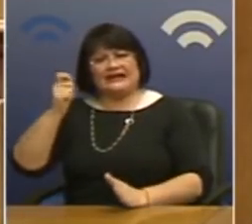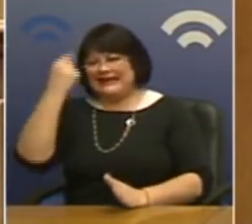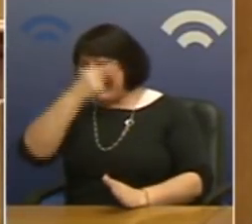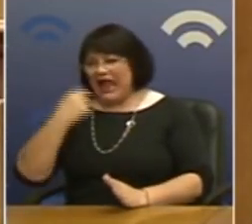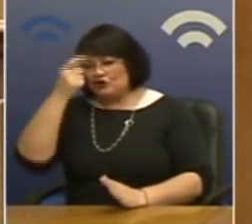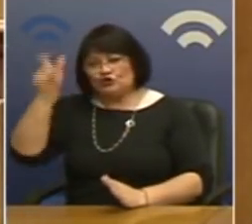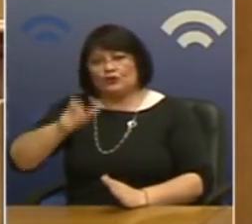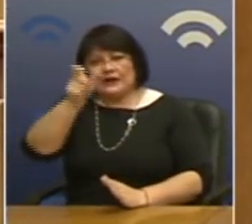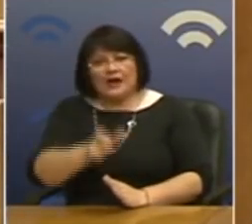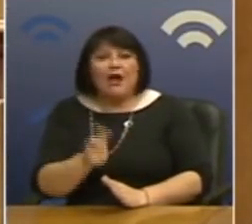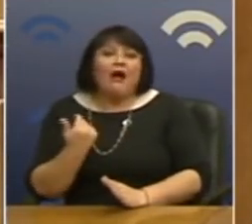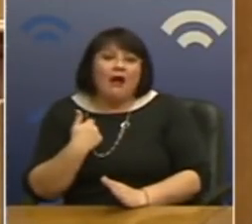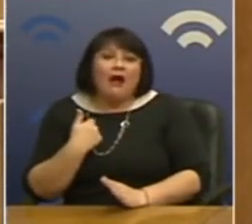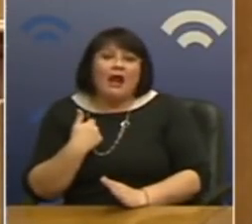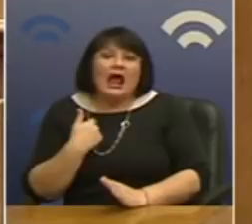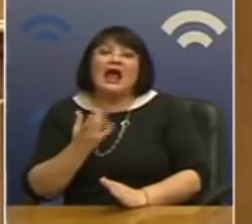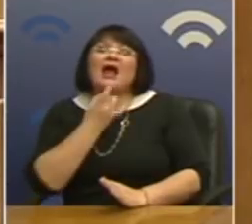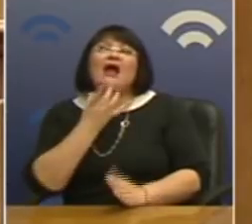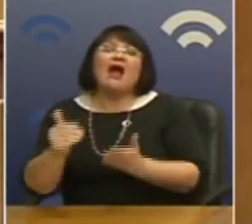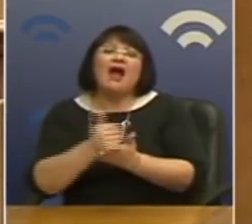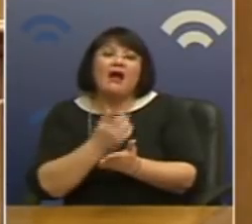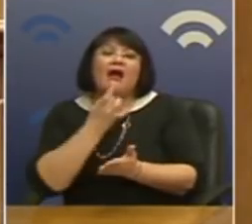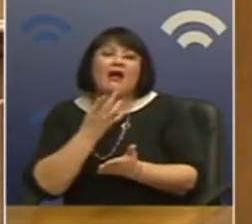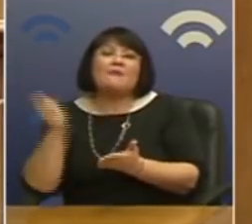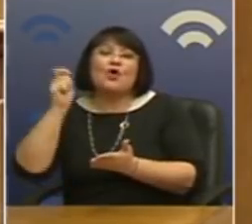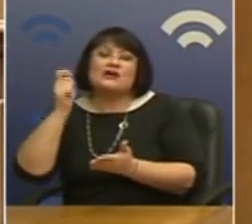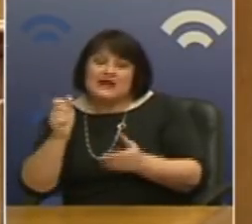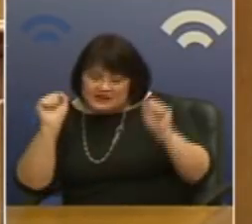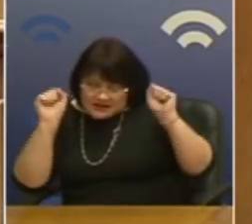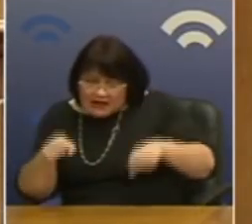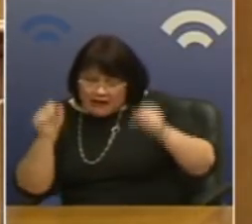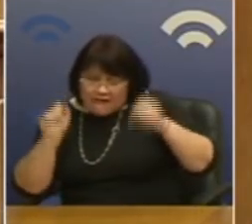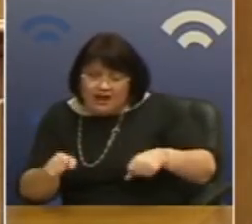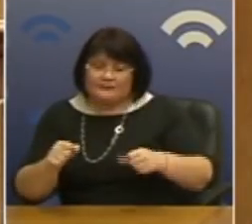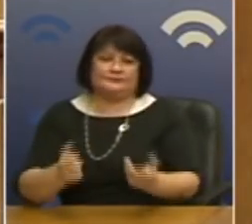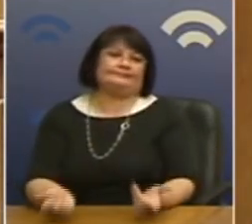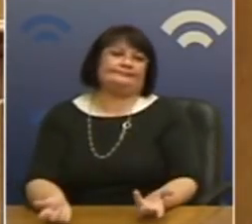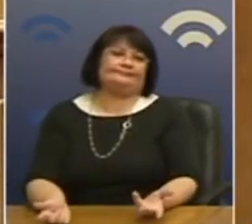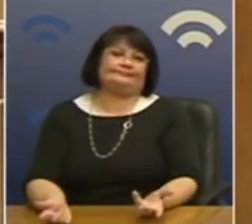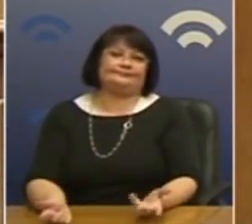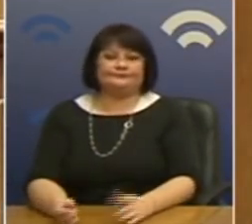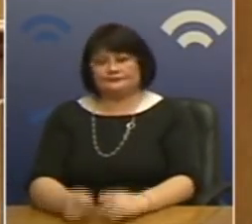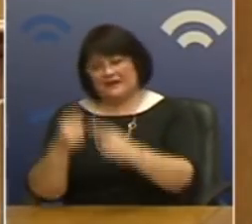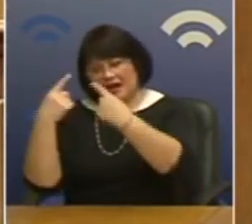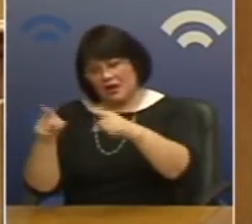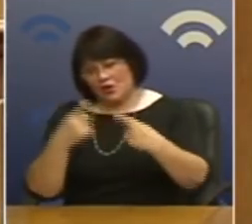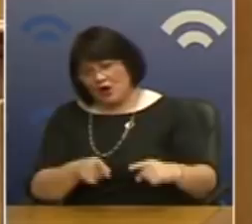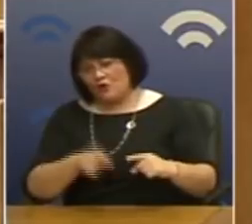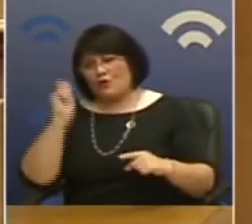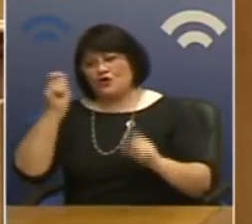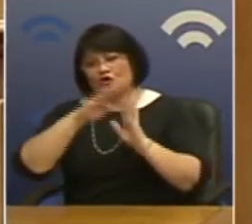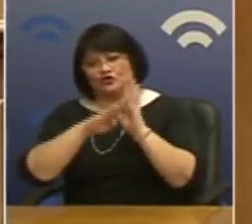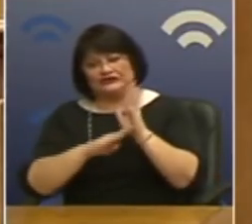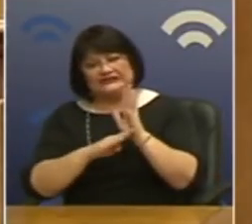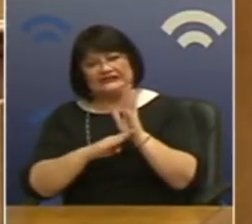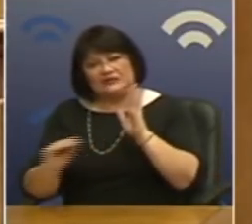να υποστηρίζουν βάρβαρες, άδικες πολιτικές. Άλλο πράγμα βέβαια ότι από αυτό το σύστημα πηγάζει